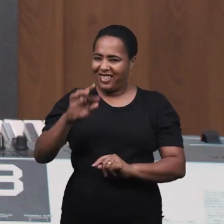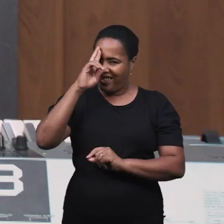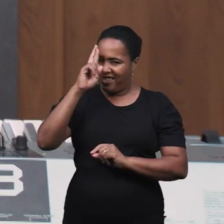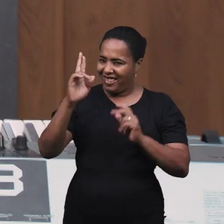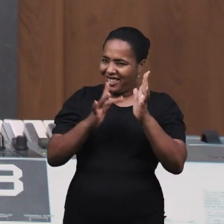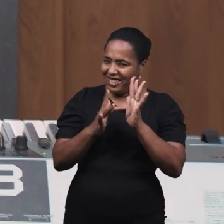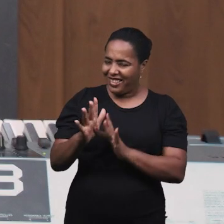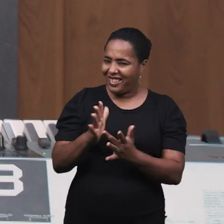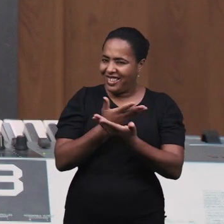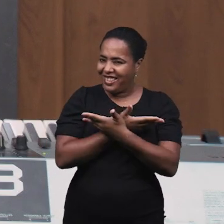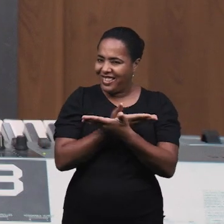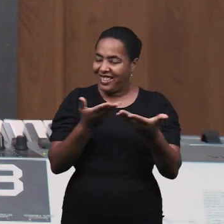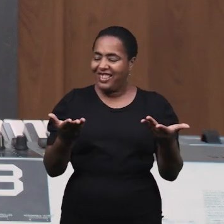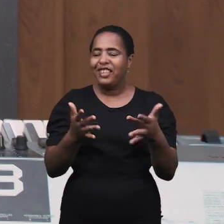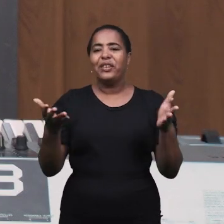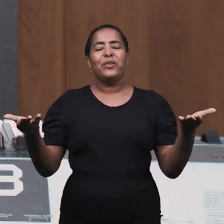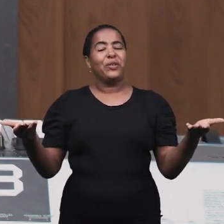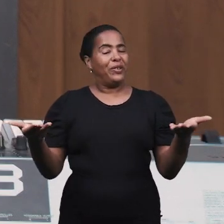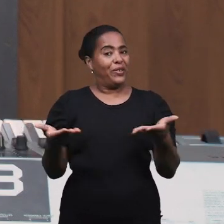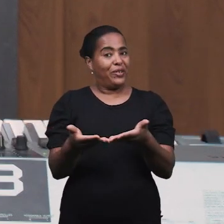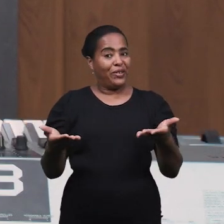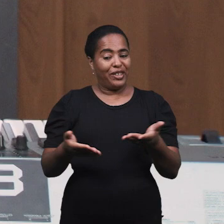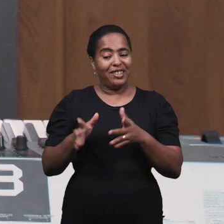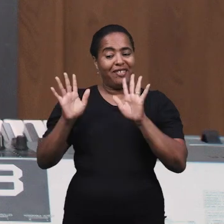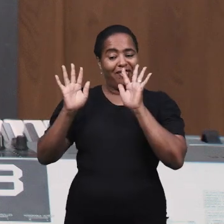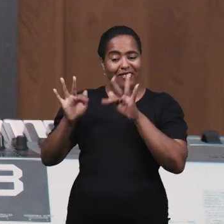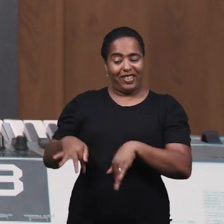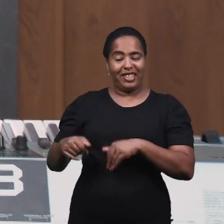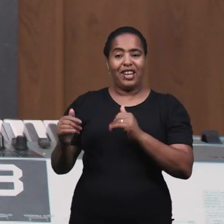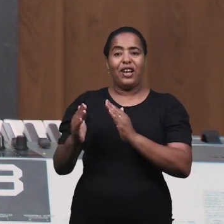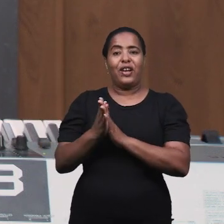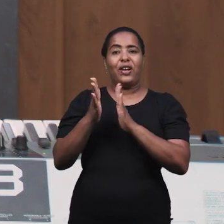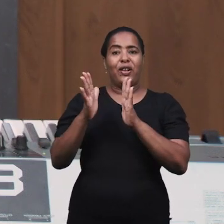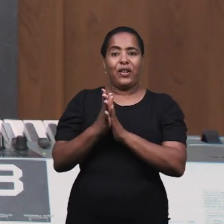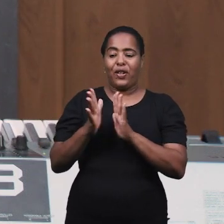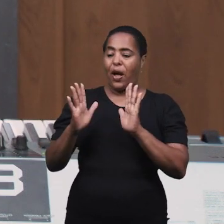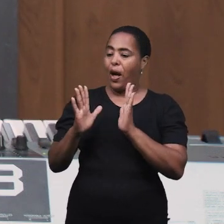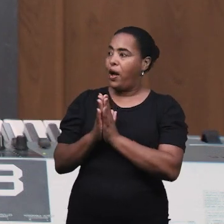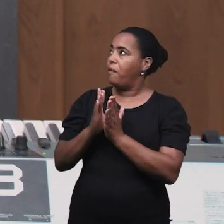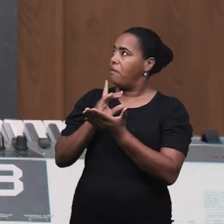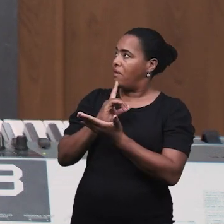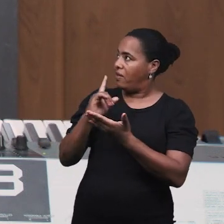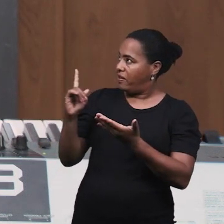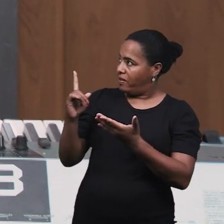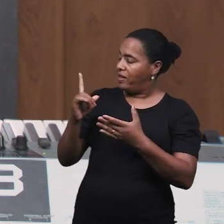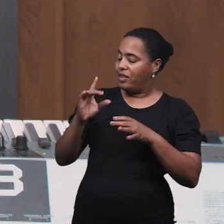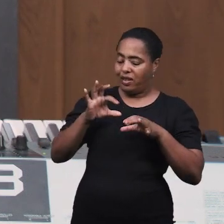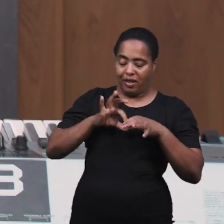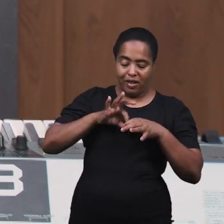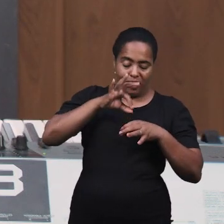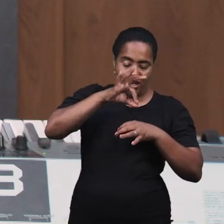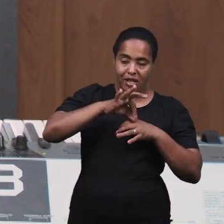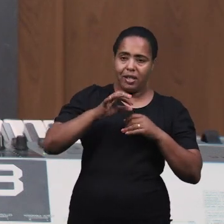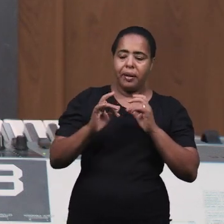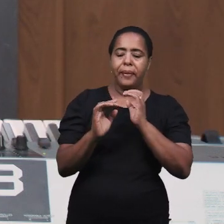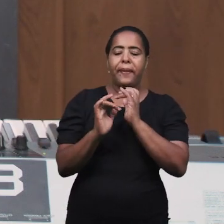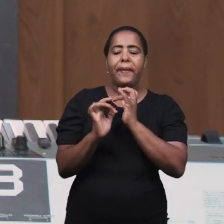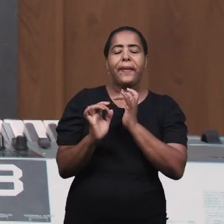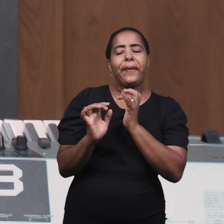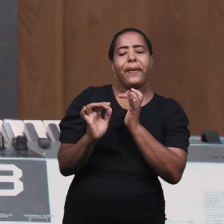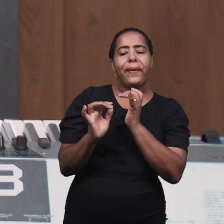La paix du Seigneur, mes frères, aujourd'hui, nous allons finaliser la louange. Ta parole est la sémence dans la flûte